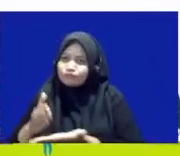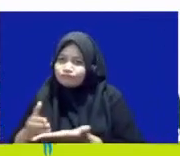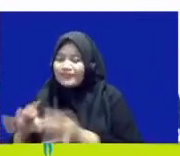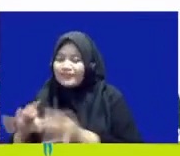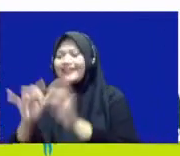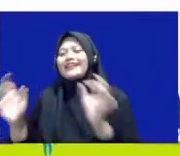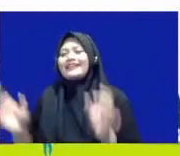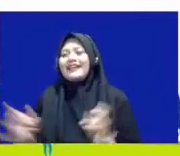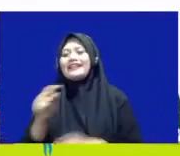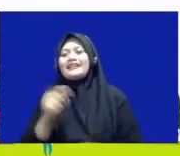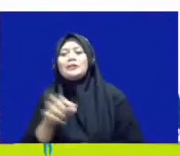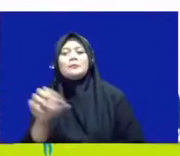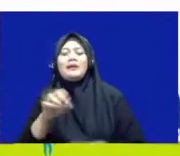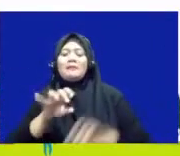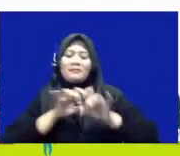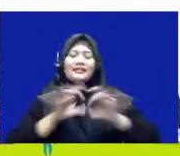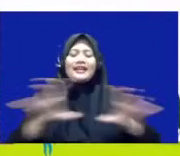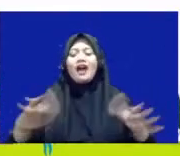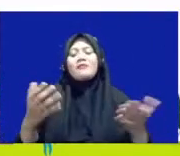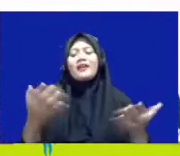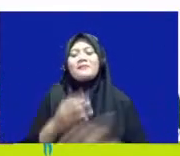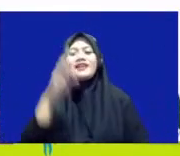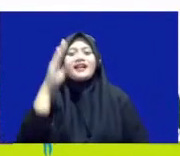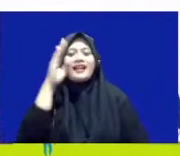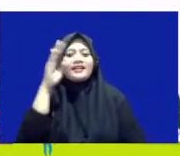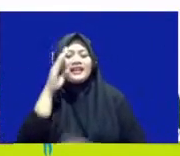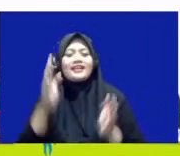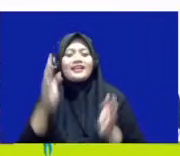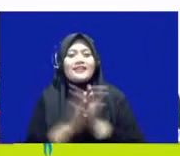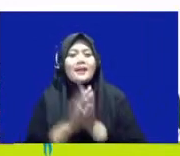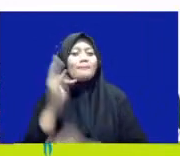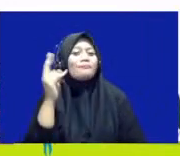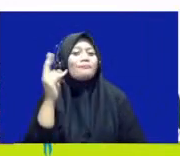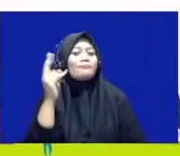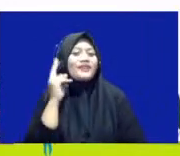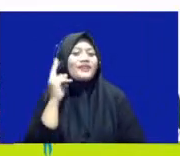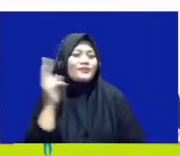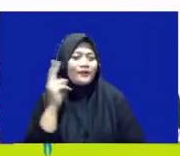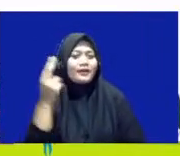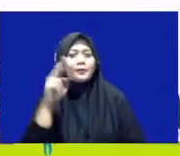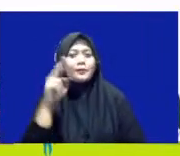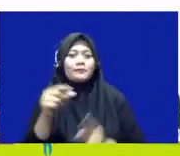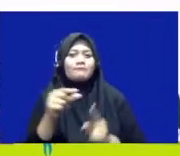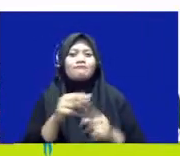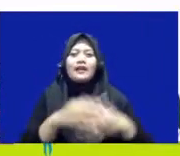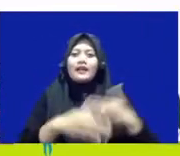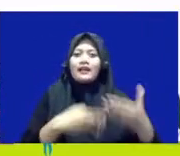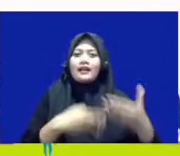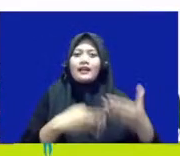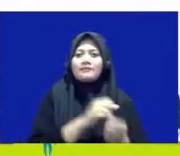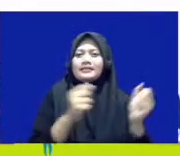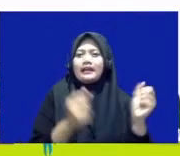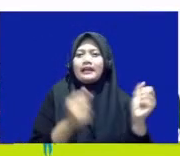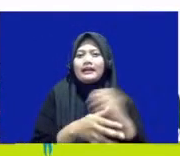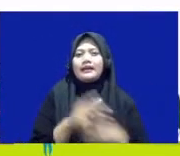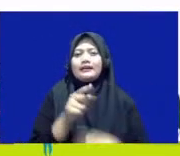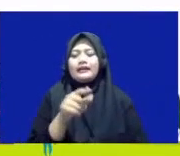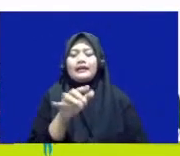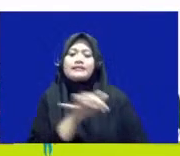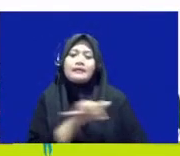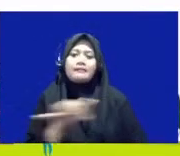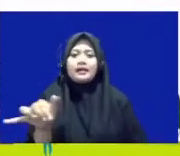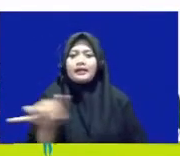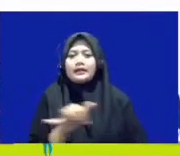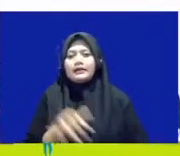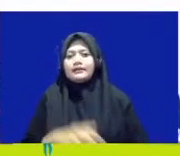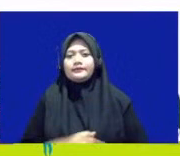kami tidak membedakan bagaimana laki-laki dan perempuan dalam pelanggan bencana, perannya kami samakan, silakan sepanjang itu